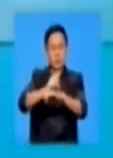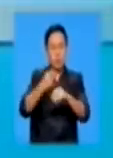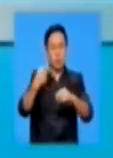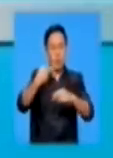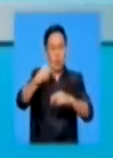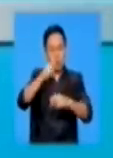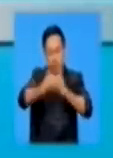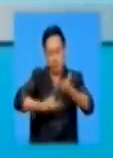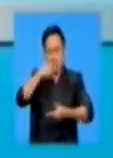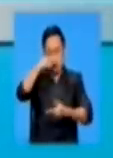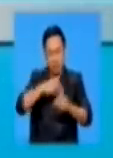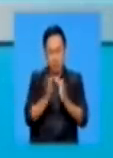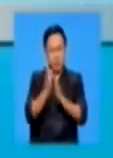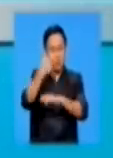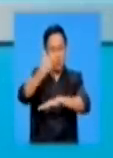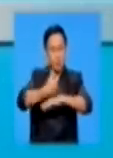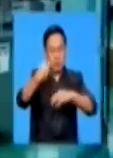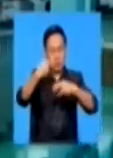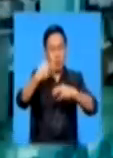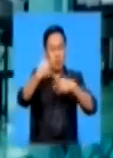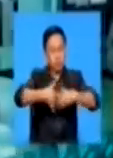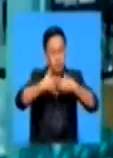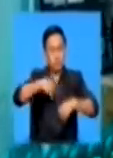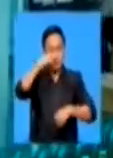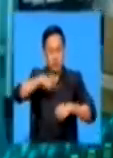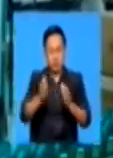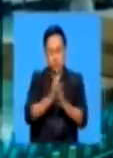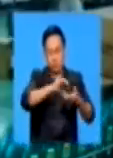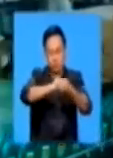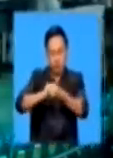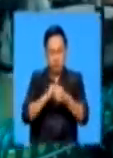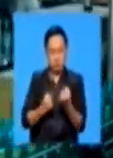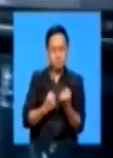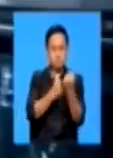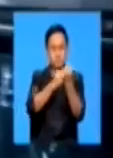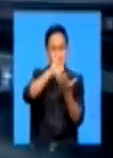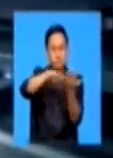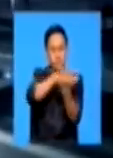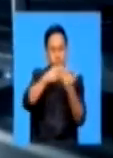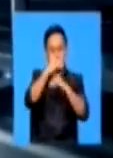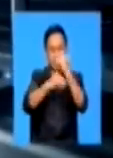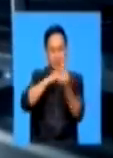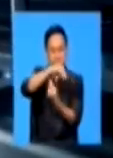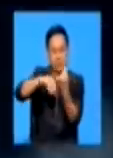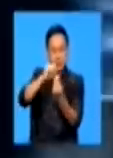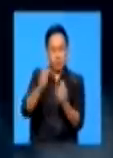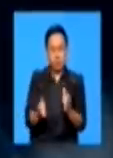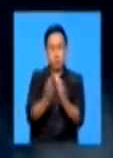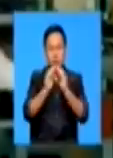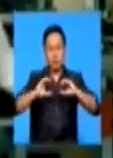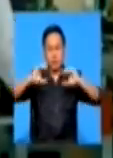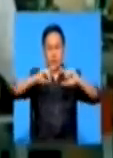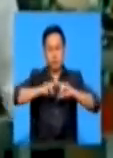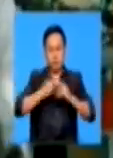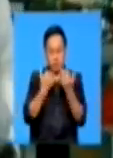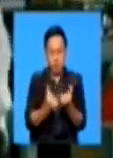และประธานสภาอุตสาหกรรมแห่งประเทศไทยนะครับได้ร่วมมือกันในการที่จะขับเคลื่อนเศรษฐกิจในภาคธุรกิจร่วมกับรัฐด้วยนะครับในปัจจุบันมีการประ